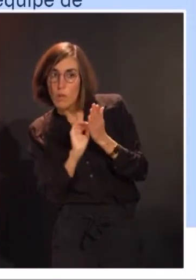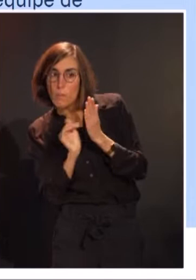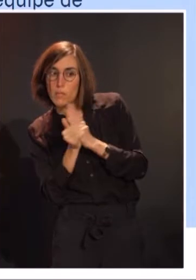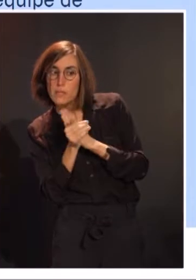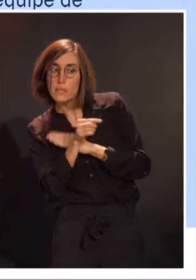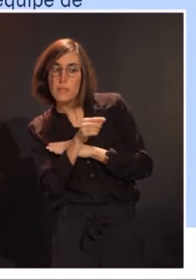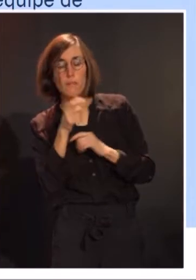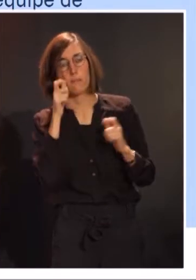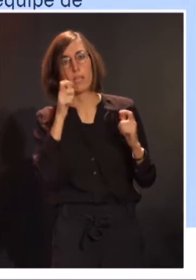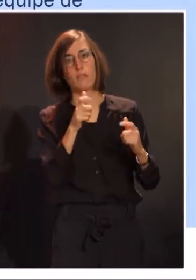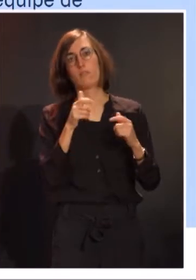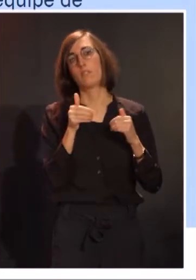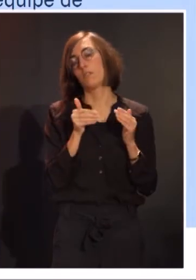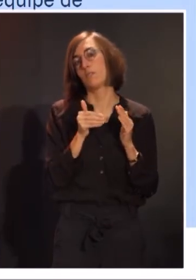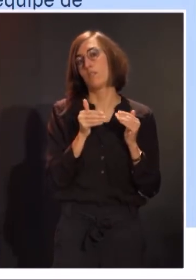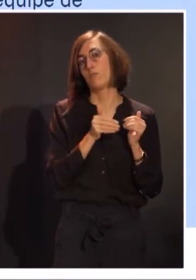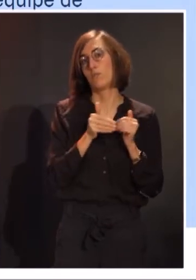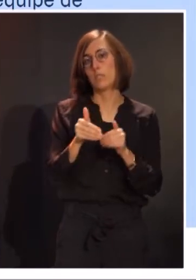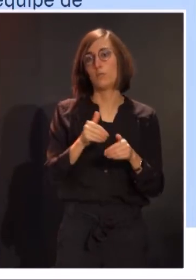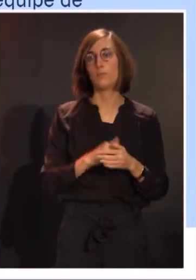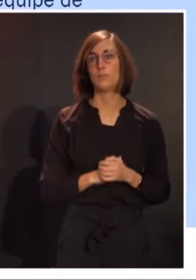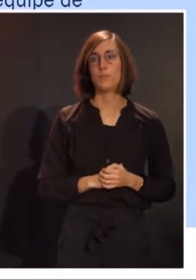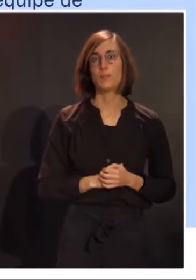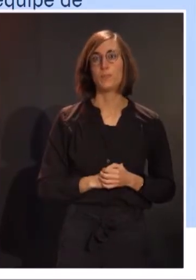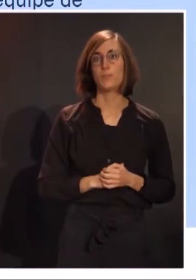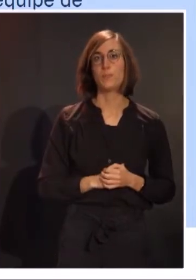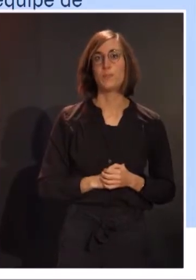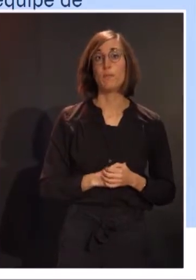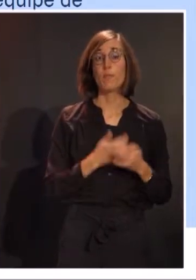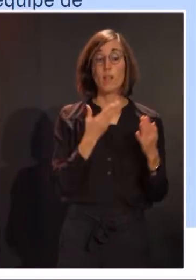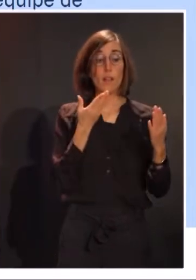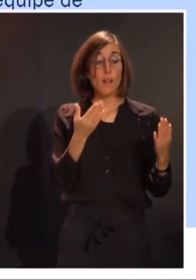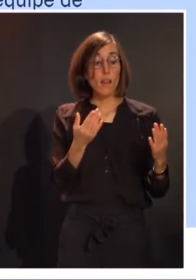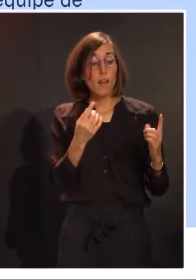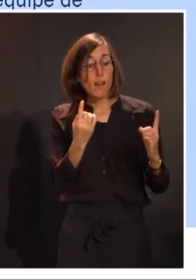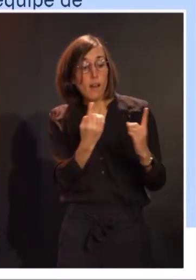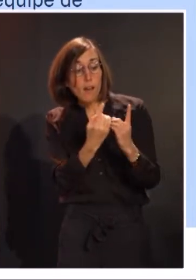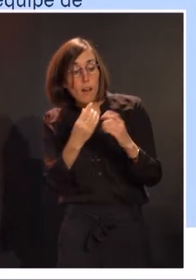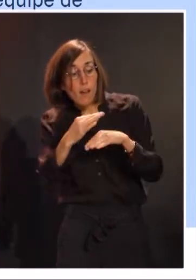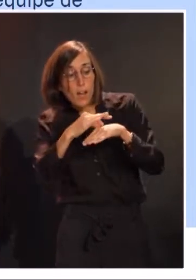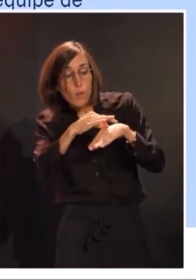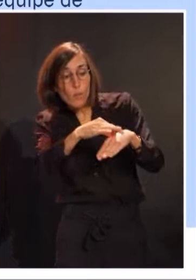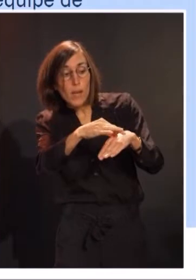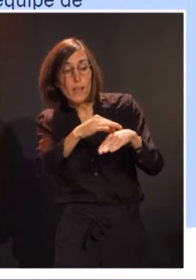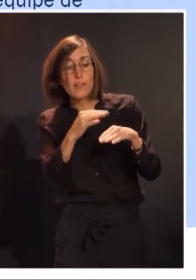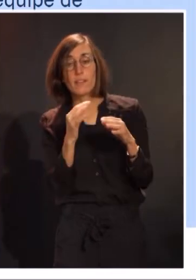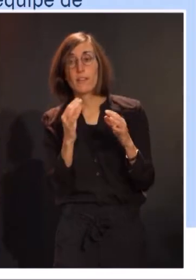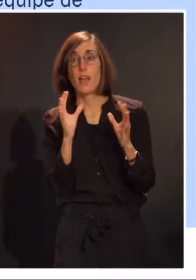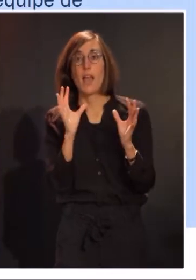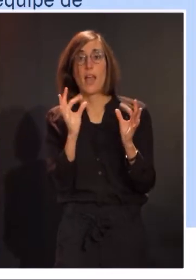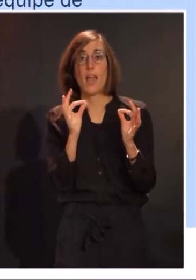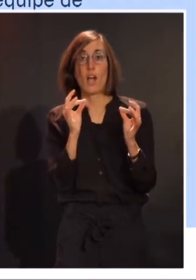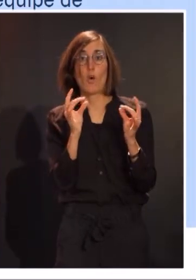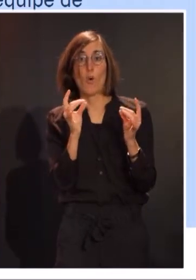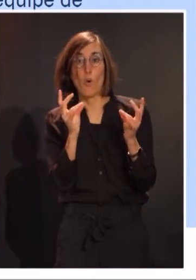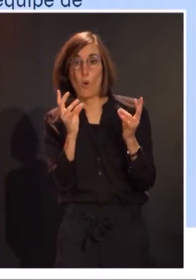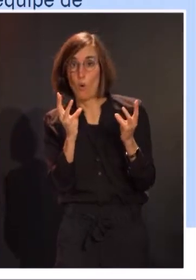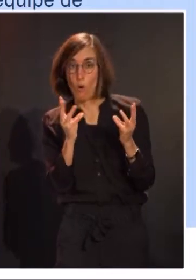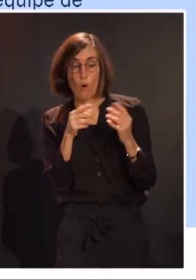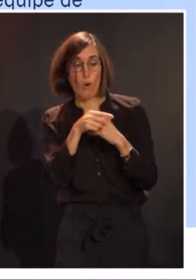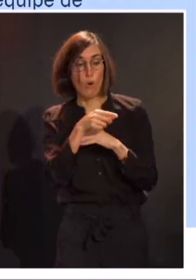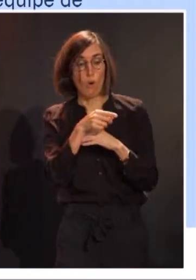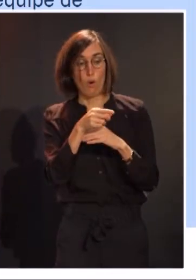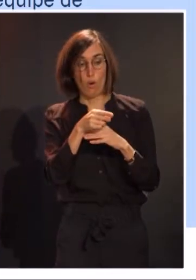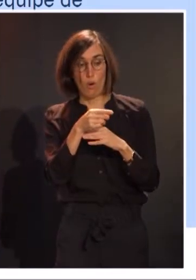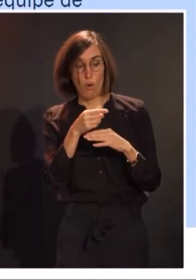Et l'accompagnement, donc l'accompagnement en ergothérapie, il a été fait d'abord juste pour le bilan. Ensuite, il y a eu un petit temps, le temps d'acheter le